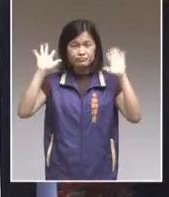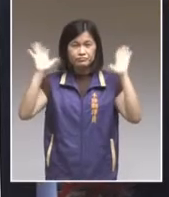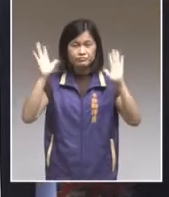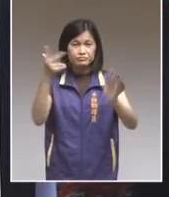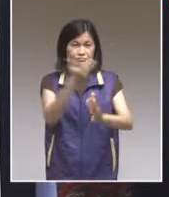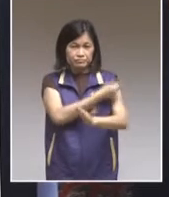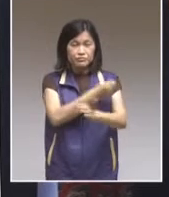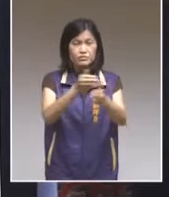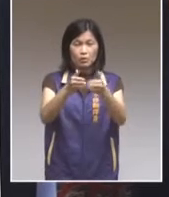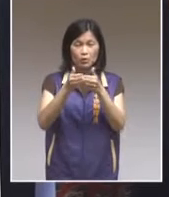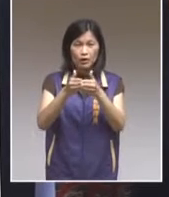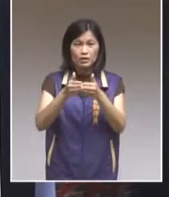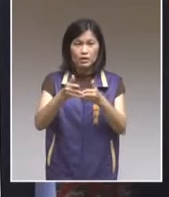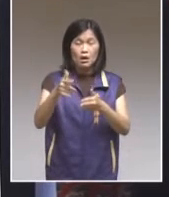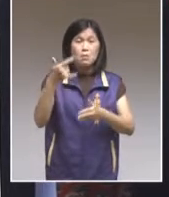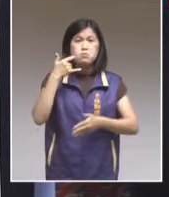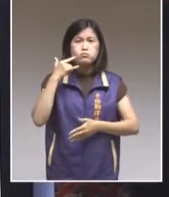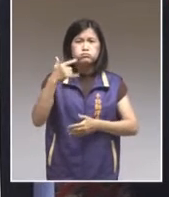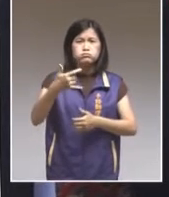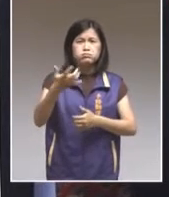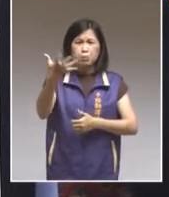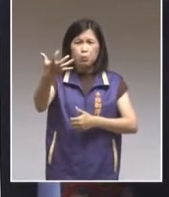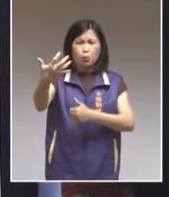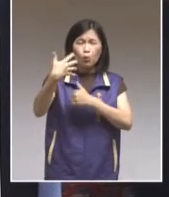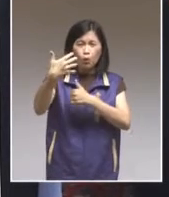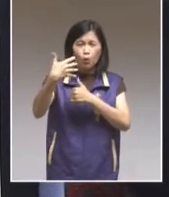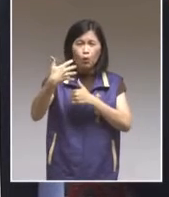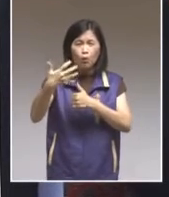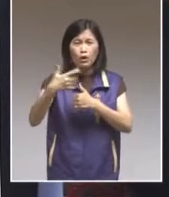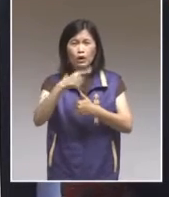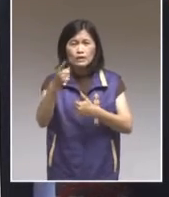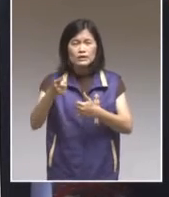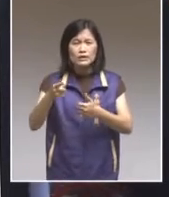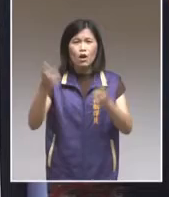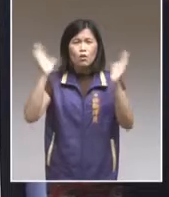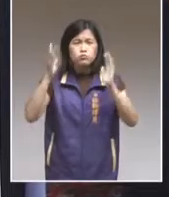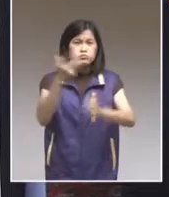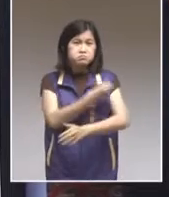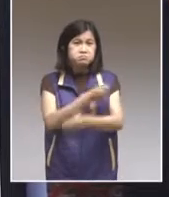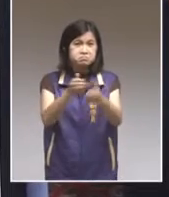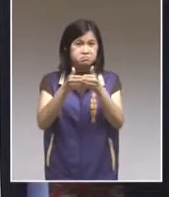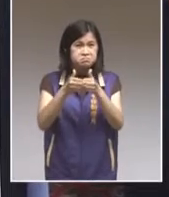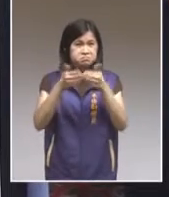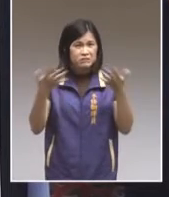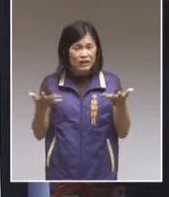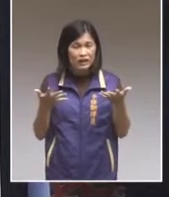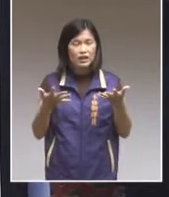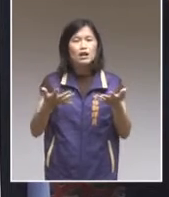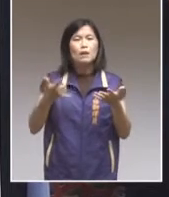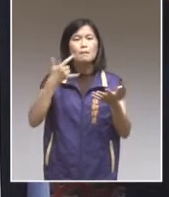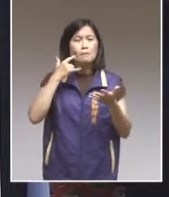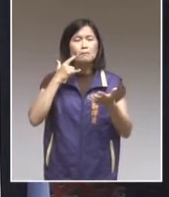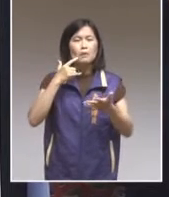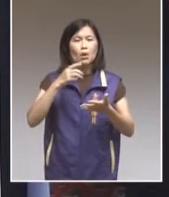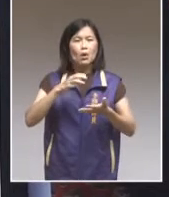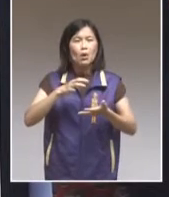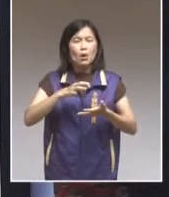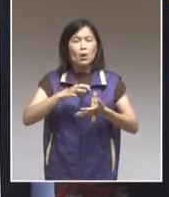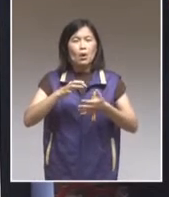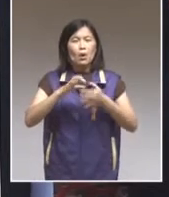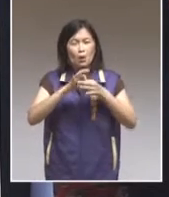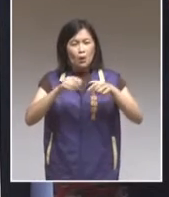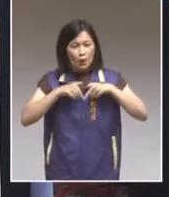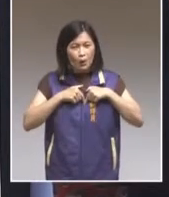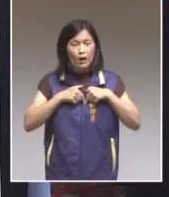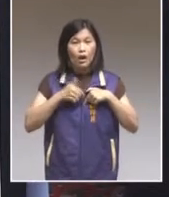的接种。那很多家长都在问儿童要不要打疫苗了哈，家长有非常关心。那如果从预